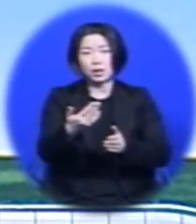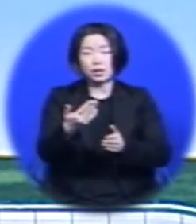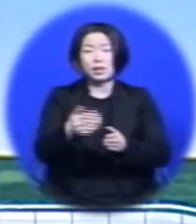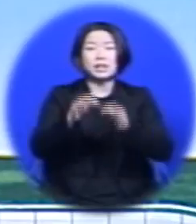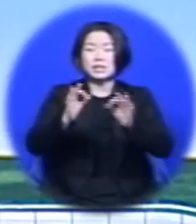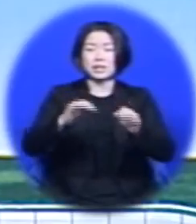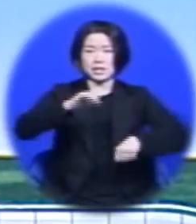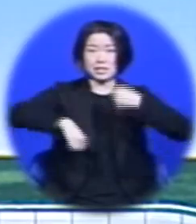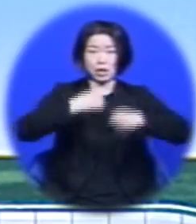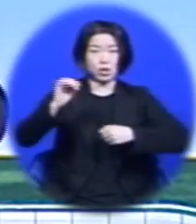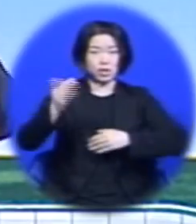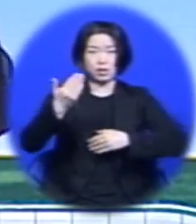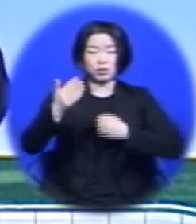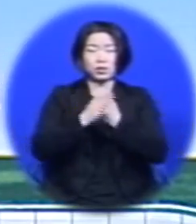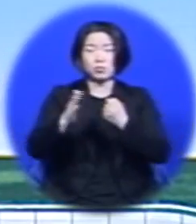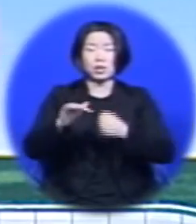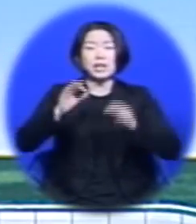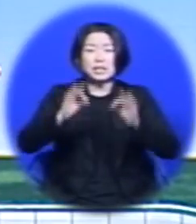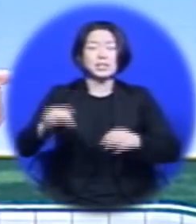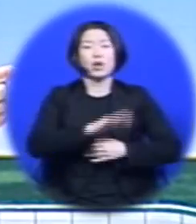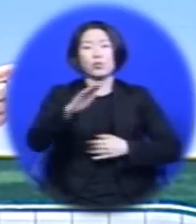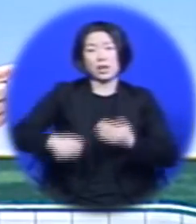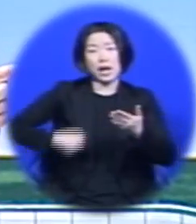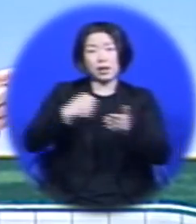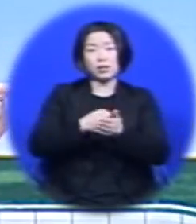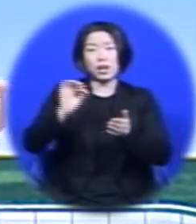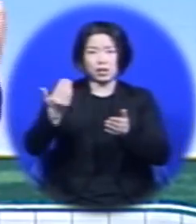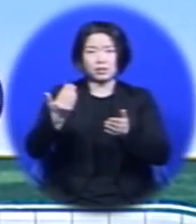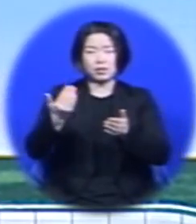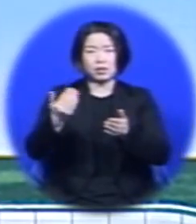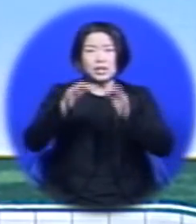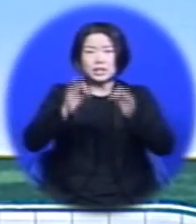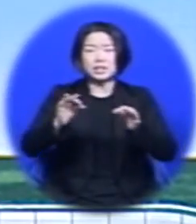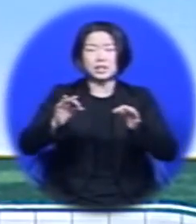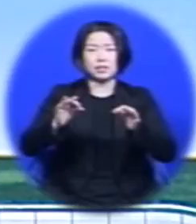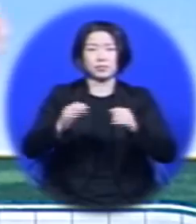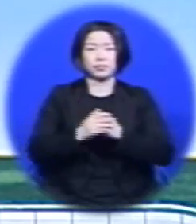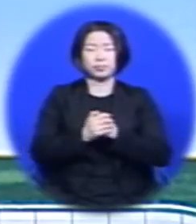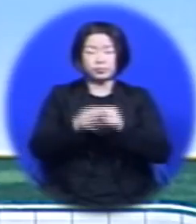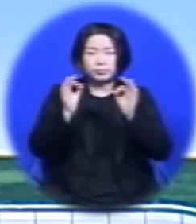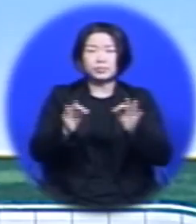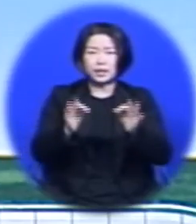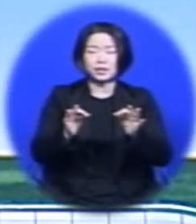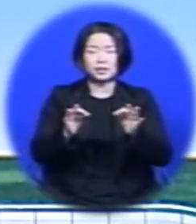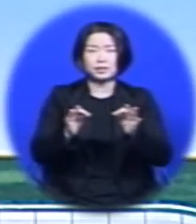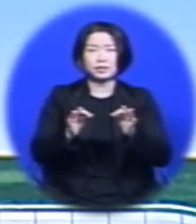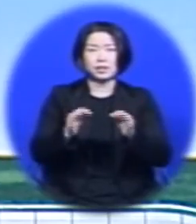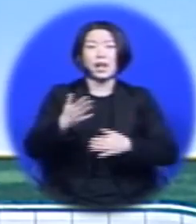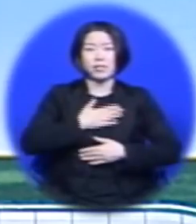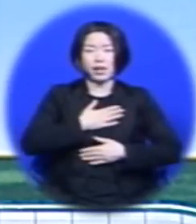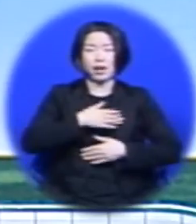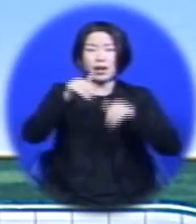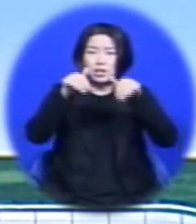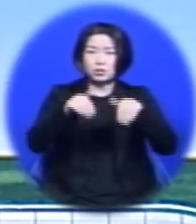하게 되었습니까 이제는 우리가 결단을 해야 됩니다 이제는 이제는 말입니다 내가